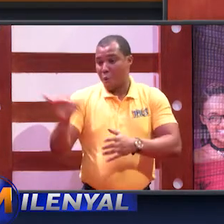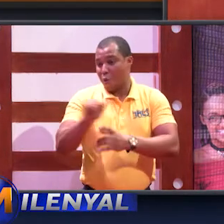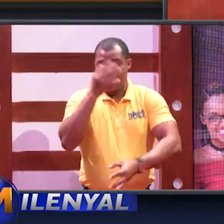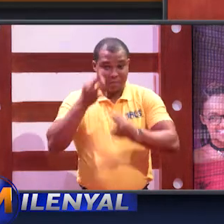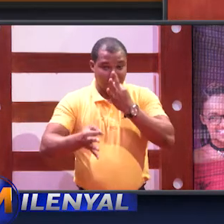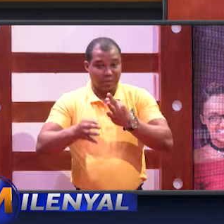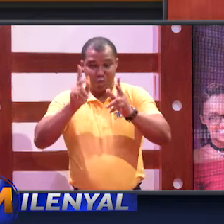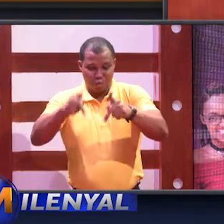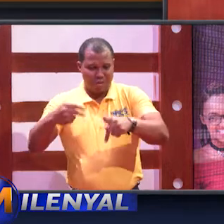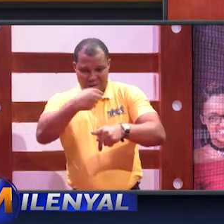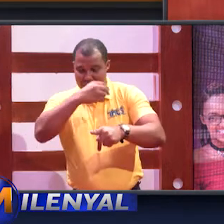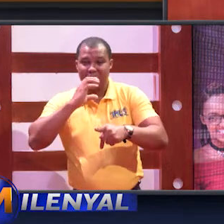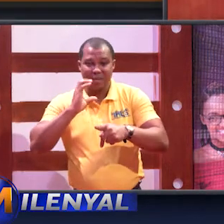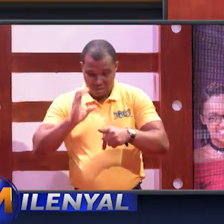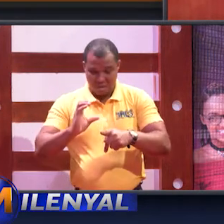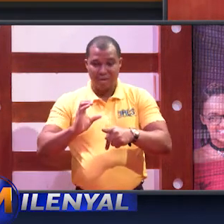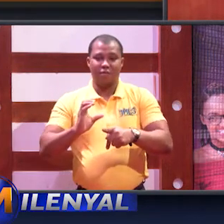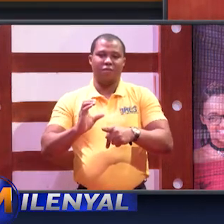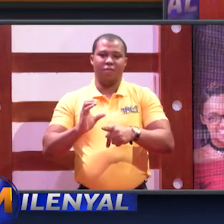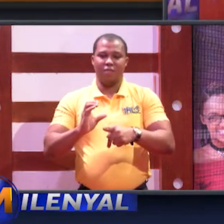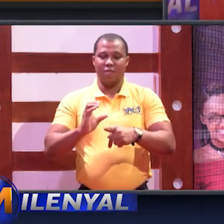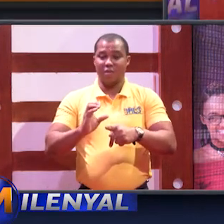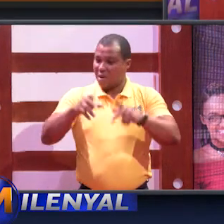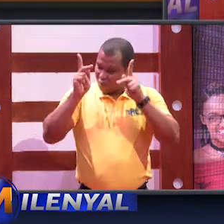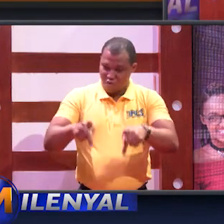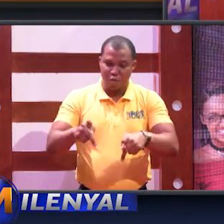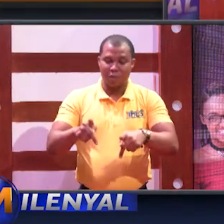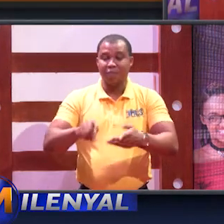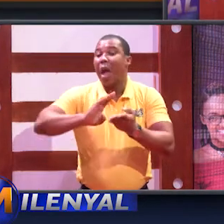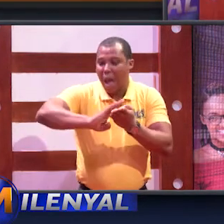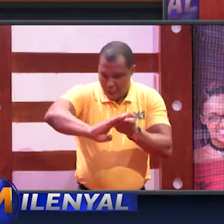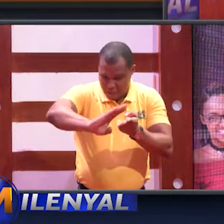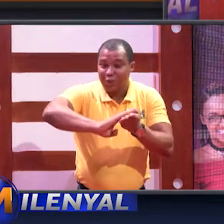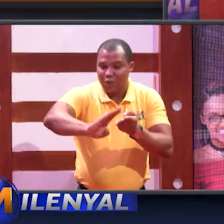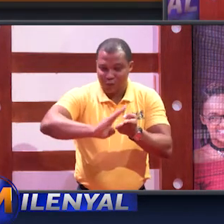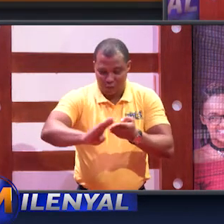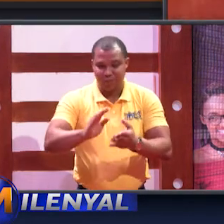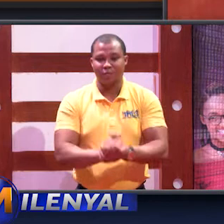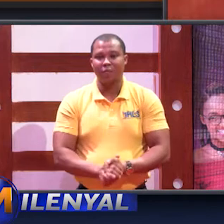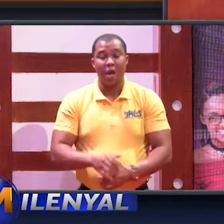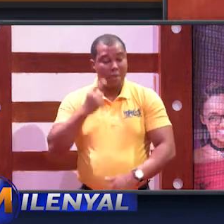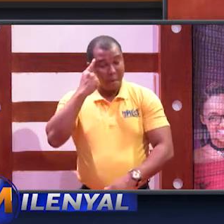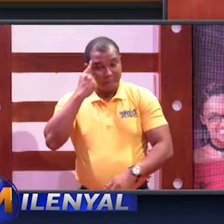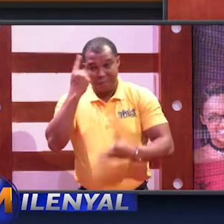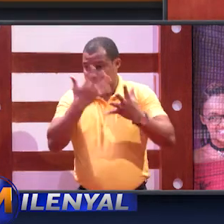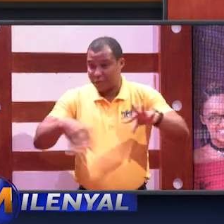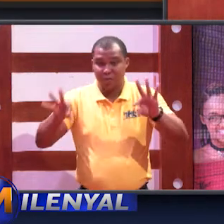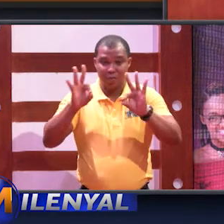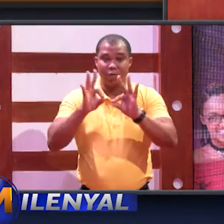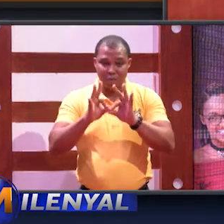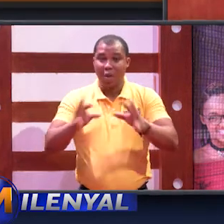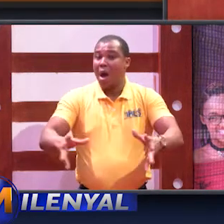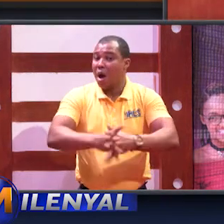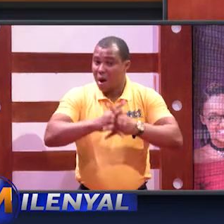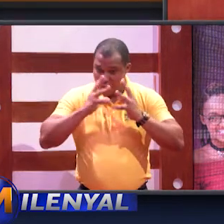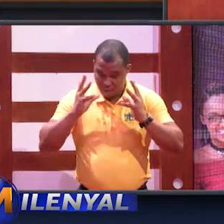handicap qui diminue capacité comme moun. Excusez-moi. Moi c'est une bagarre qui est important pour me souligner parce qu'en pile